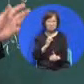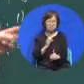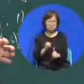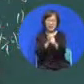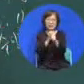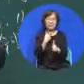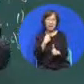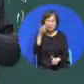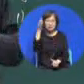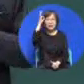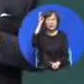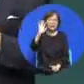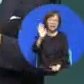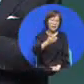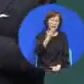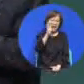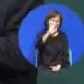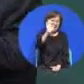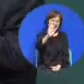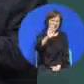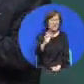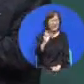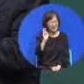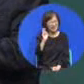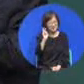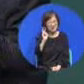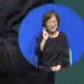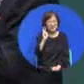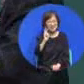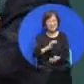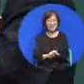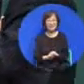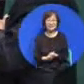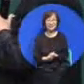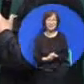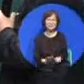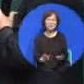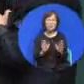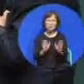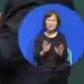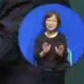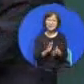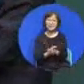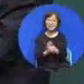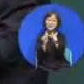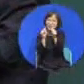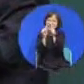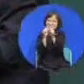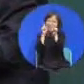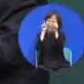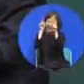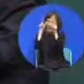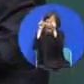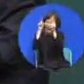chicken will remind him of the rooster crying. 이 수양이라는 언약을 이삭은 확실하게 잡아. So this